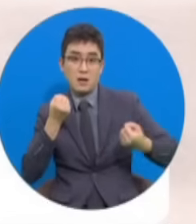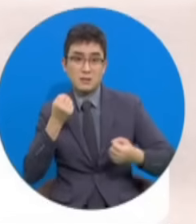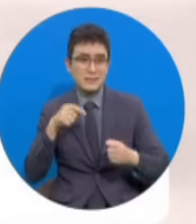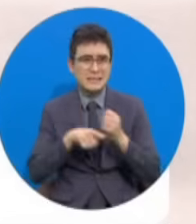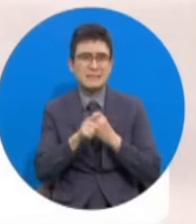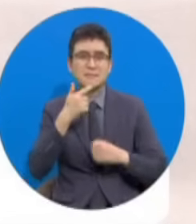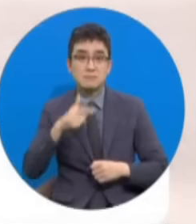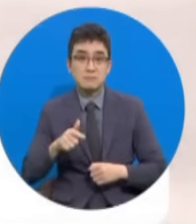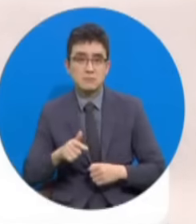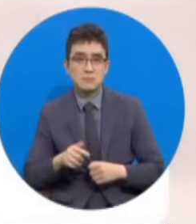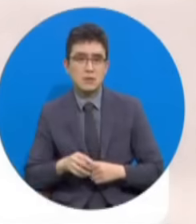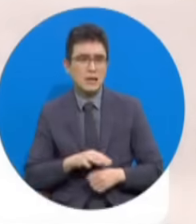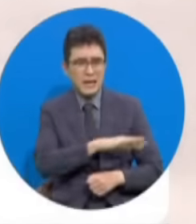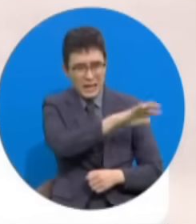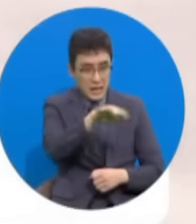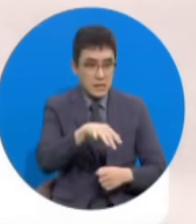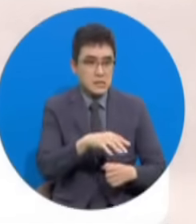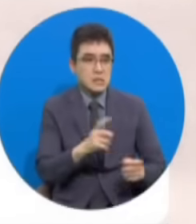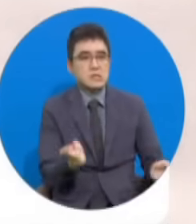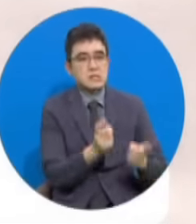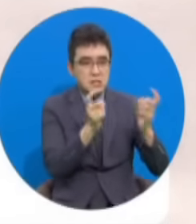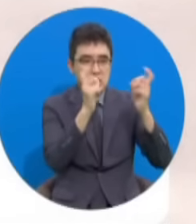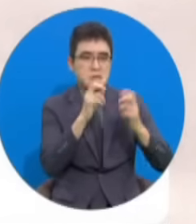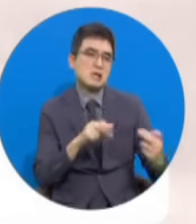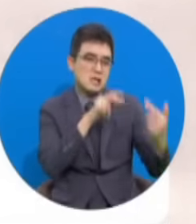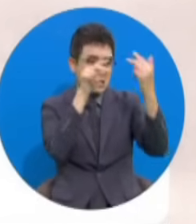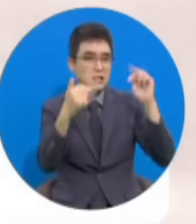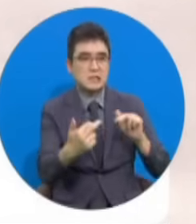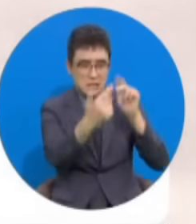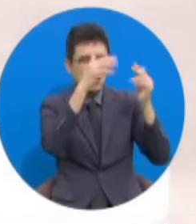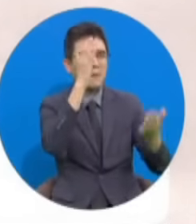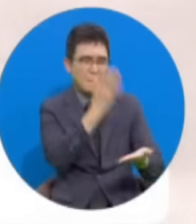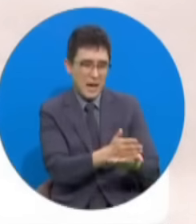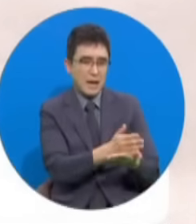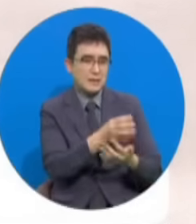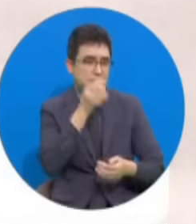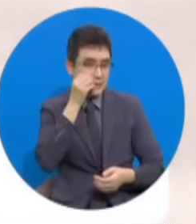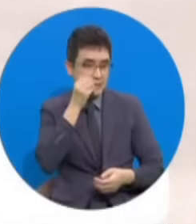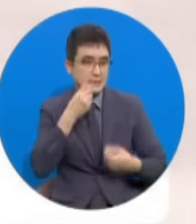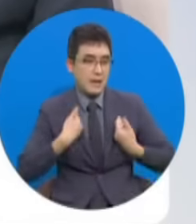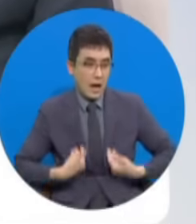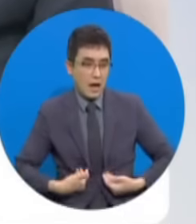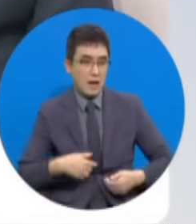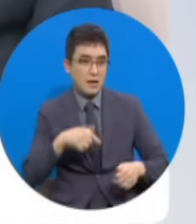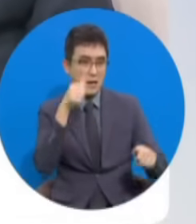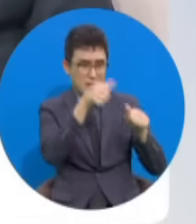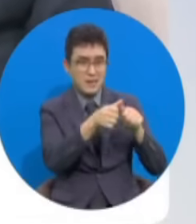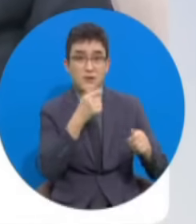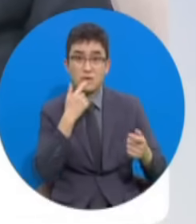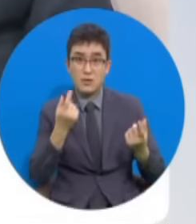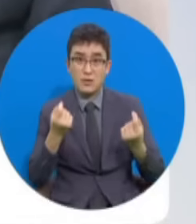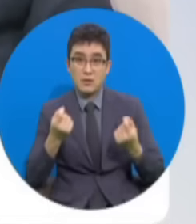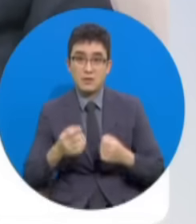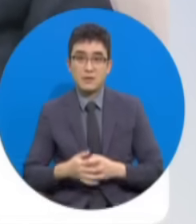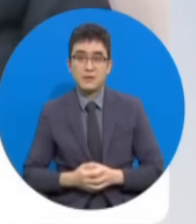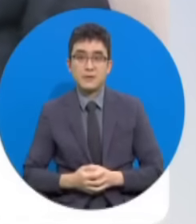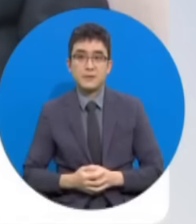뜻이 더 많았을 겁니다. 이렇게 싸울 바에야 이제 그런 측면이 있기 때문에